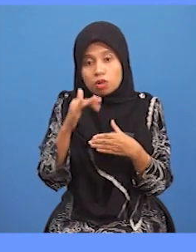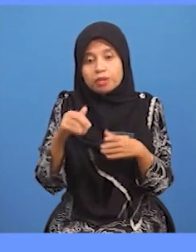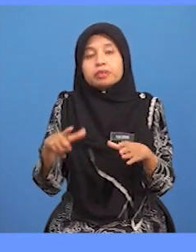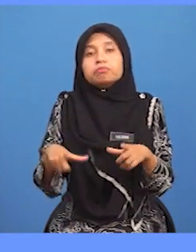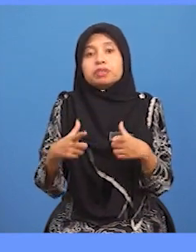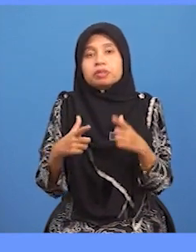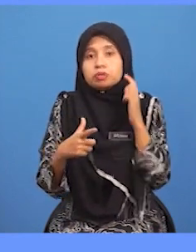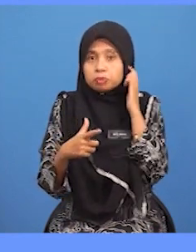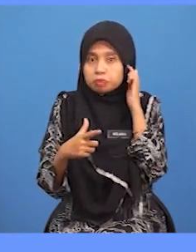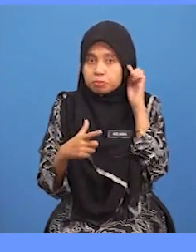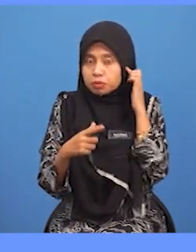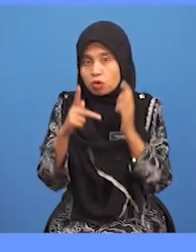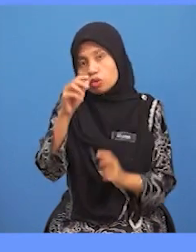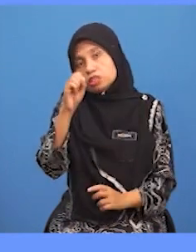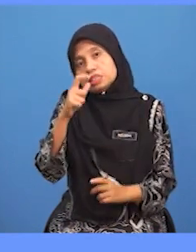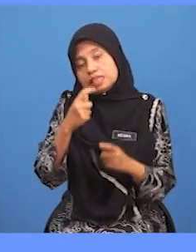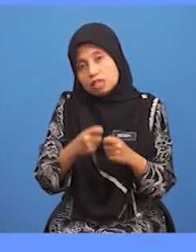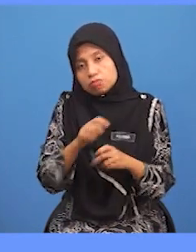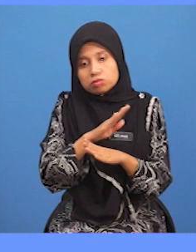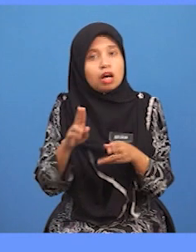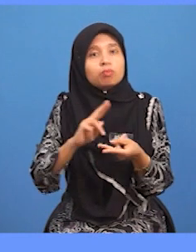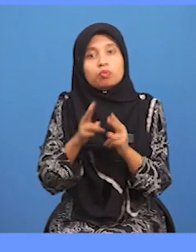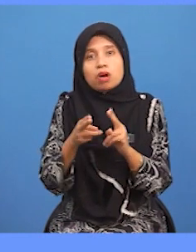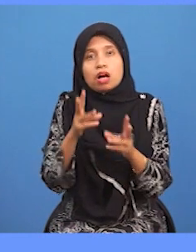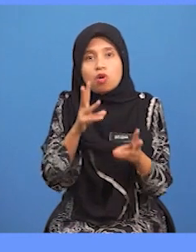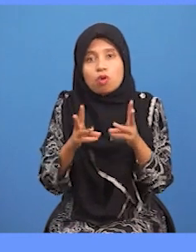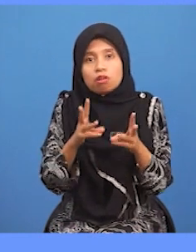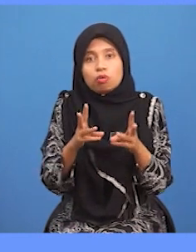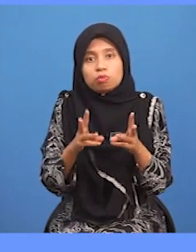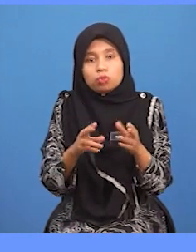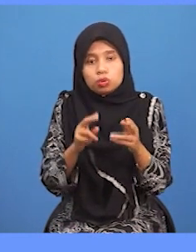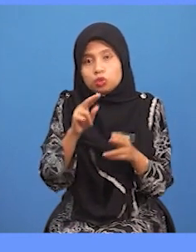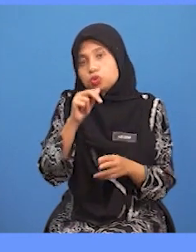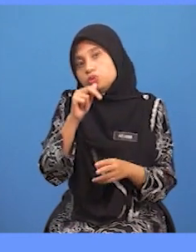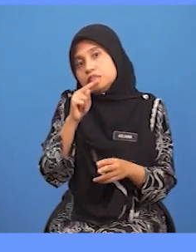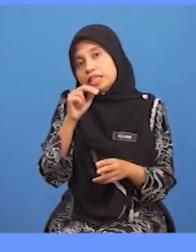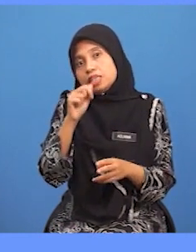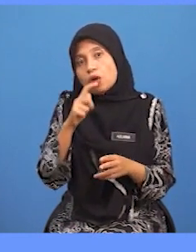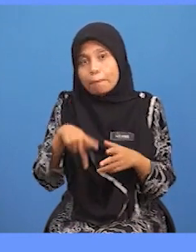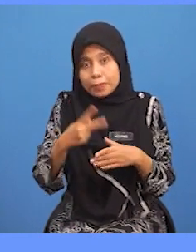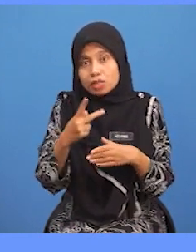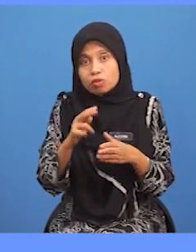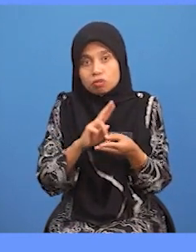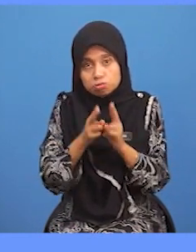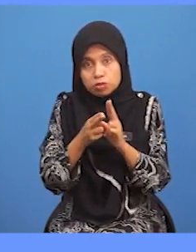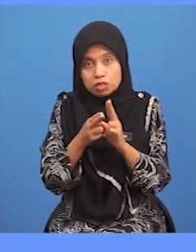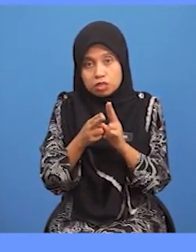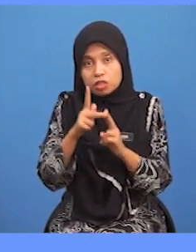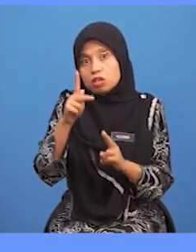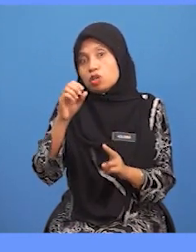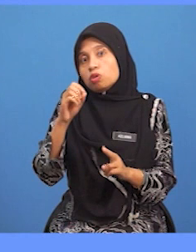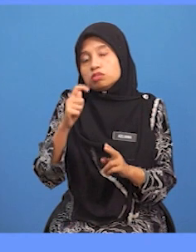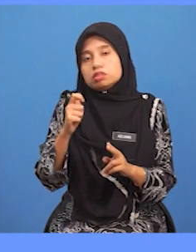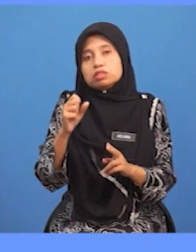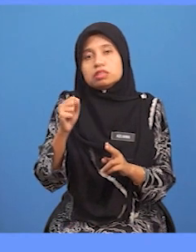berlaku. Kos tetap tidak berubah walaupun unit pengeluaran berubah. Contoh kos